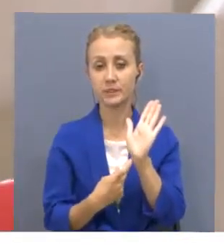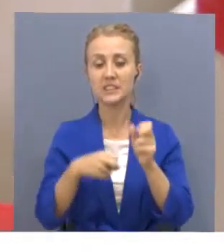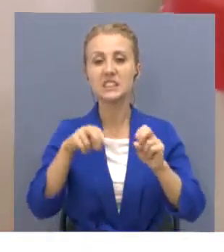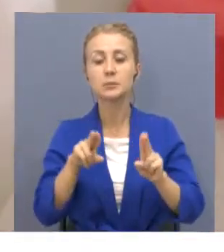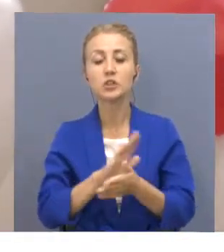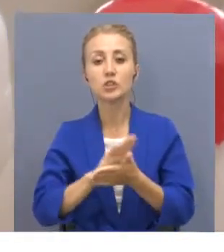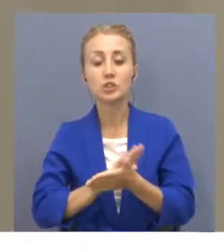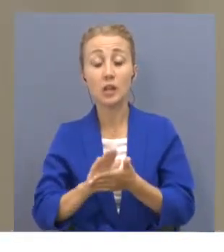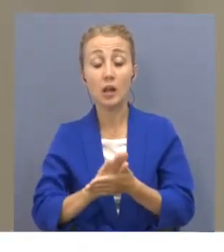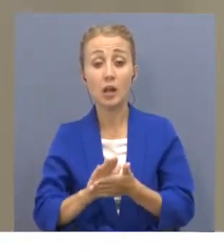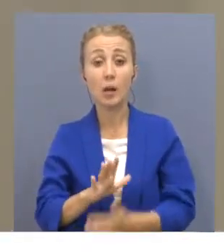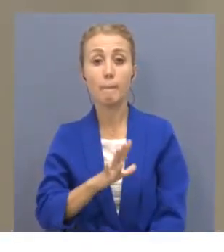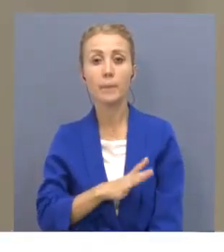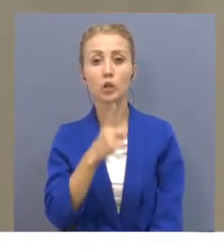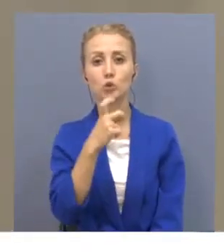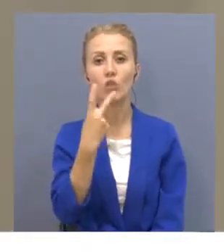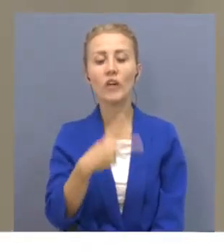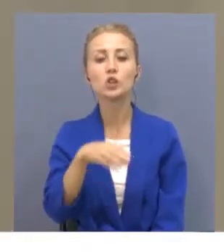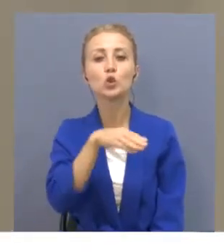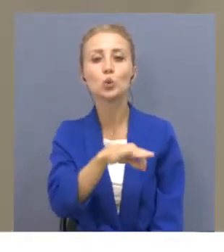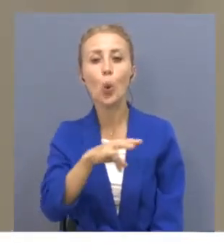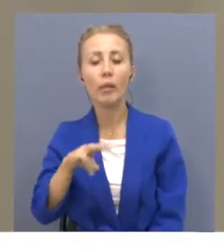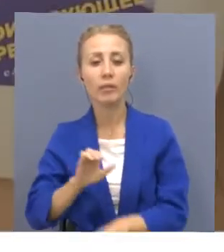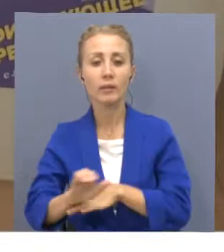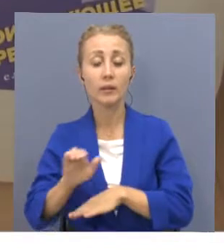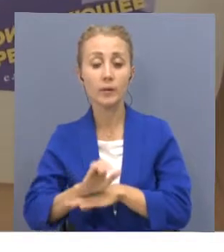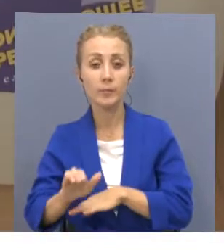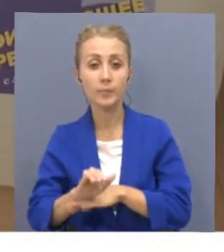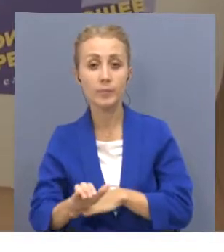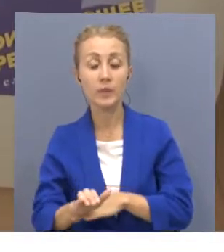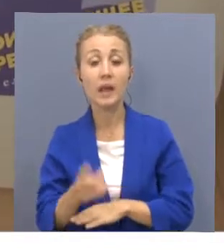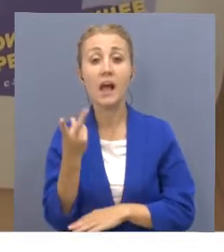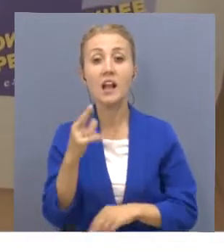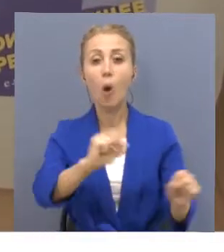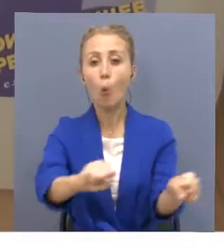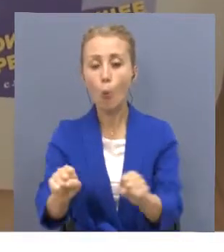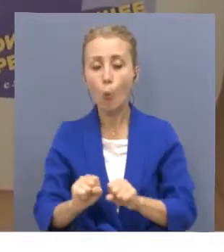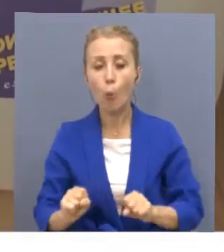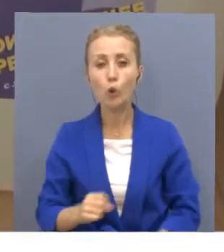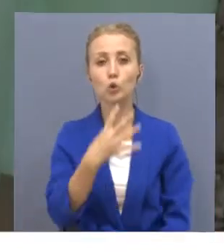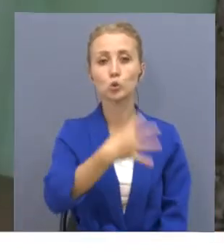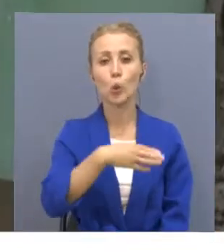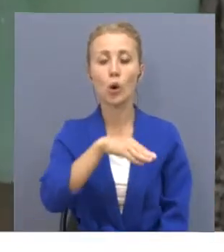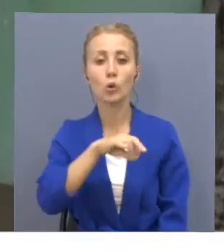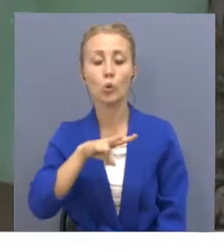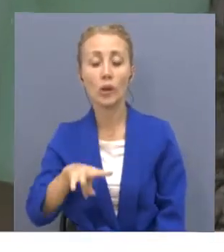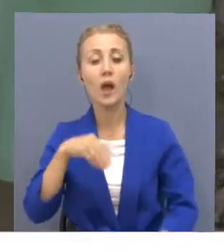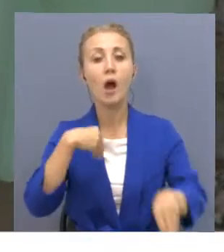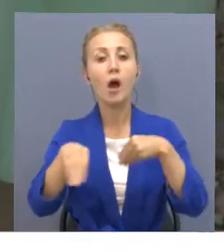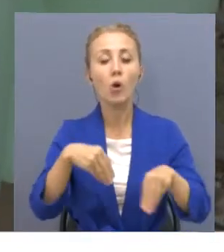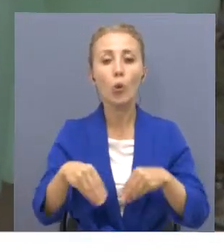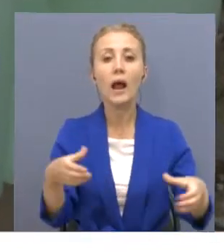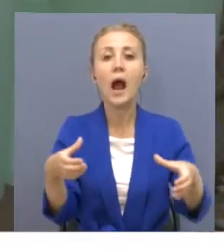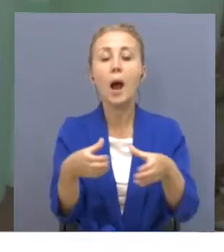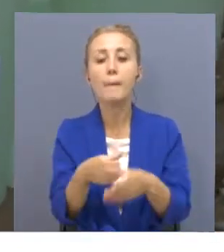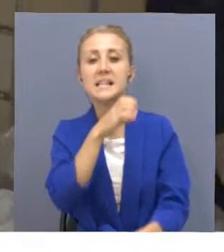выпуска санитайзеров составили 120 тонн, средства для обработки поверхностей – 40 тонн. Закуп производили компании не только Акмолинской,